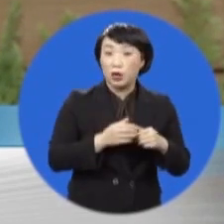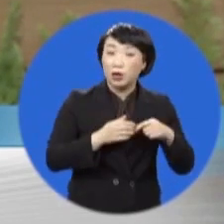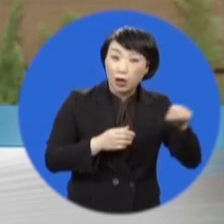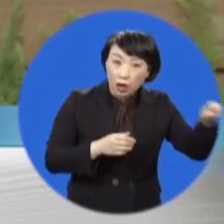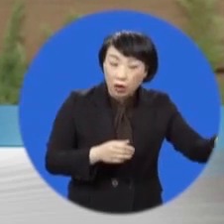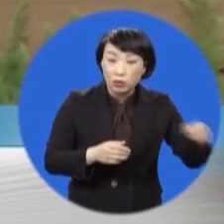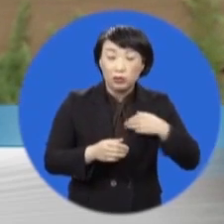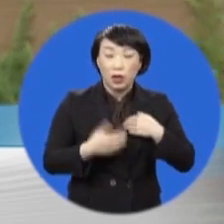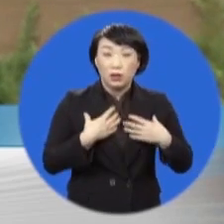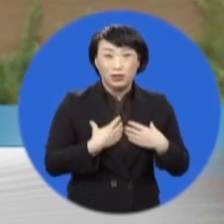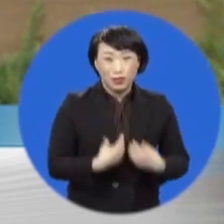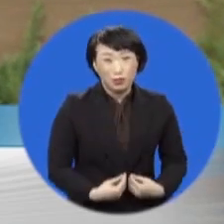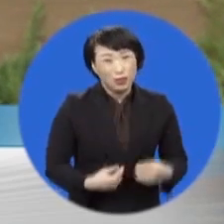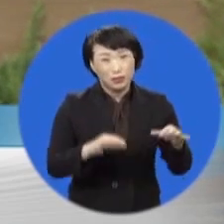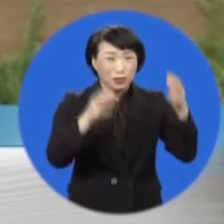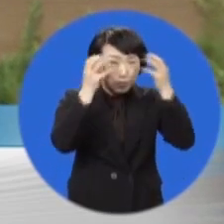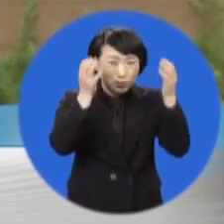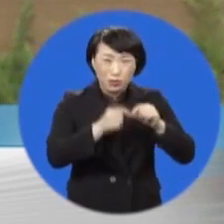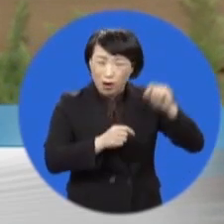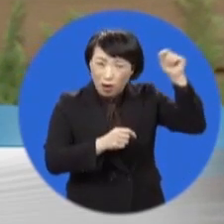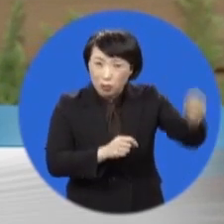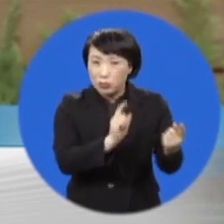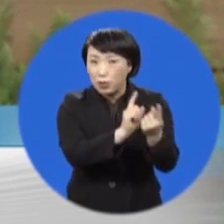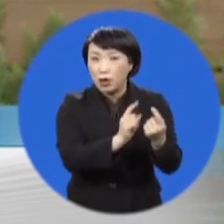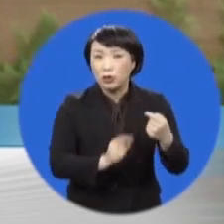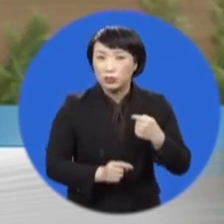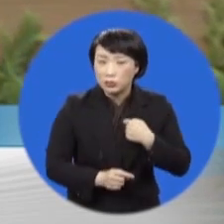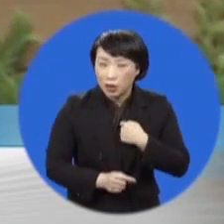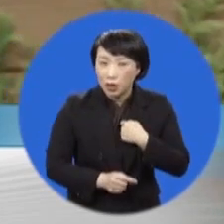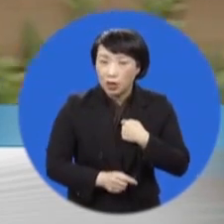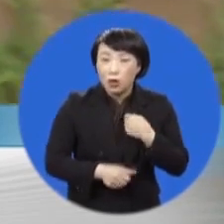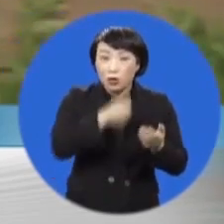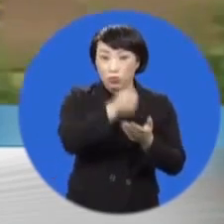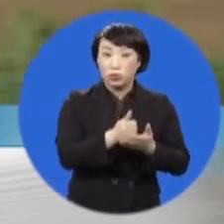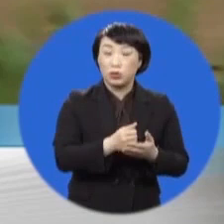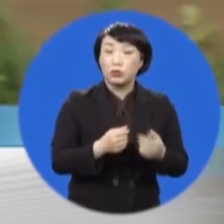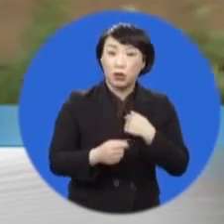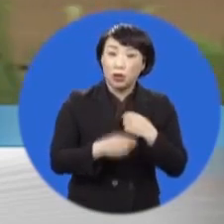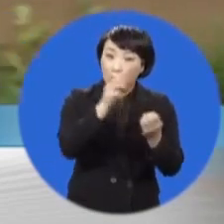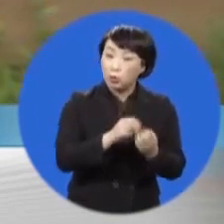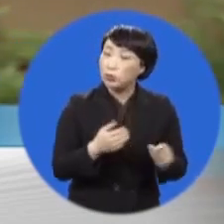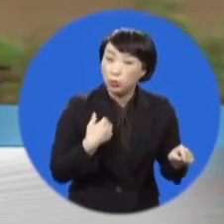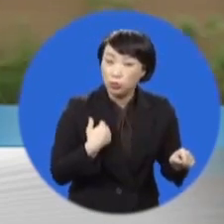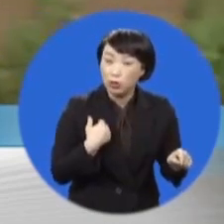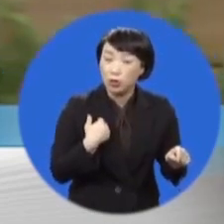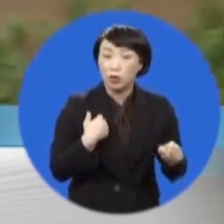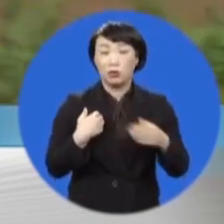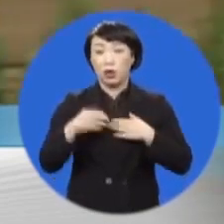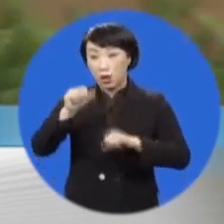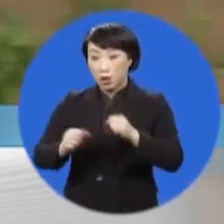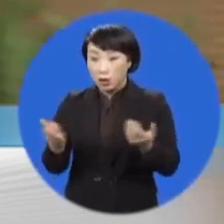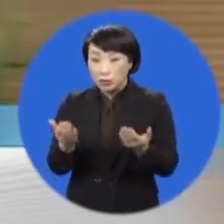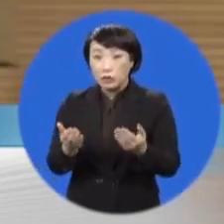철 만큼 격 잉 보통을 용언이 받게 할 죄가 있는 줄 돕니다 내가 알고